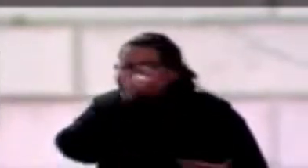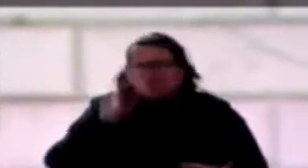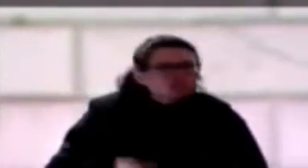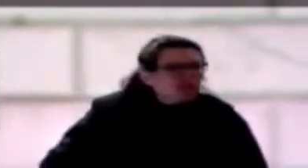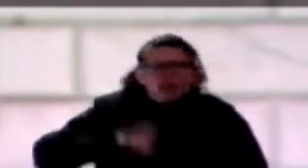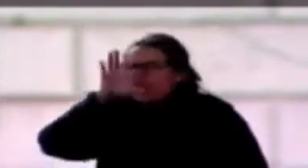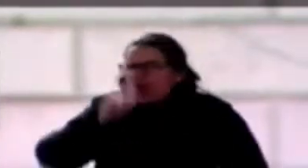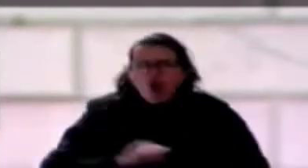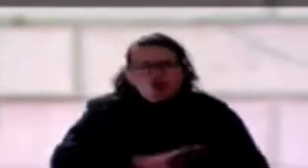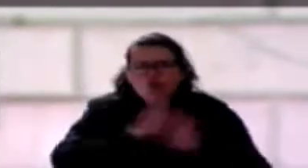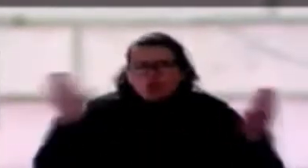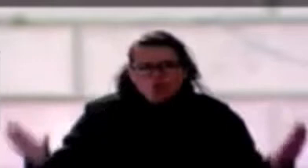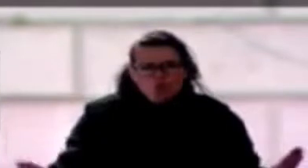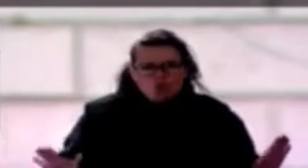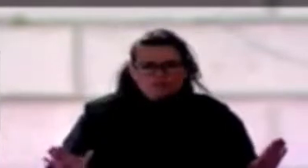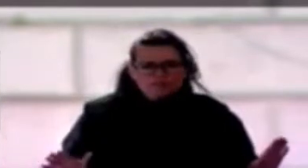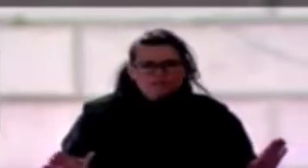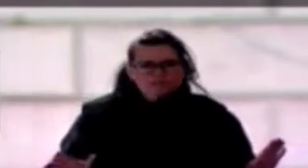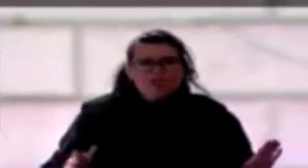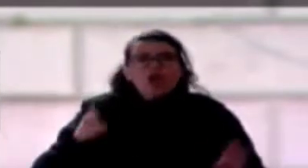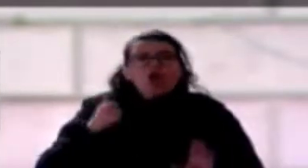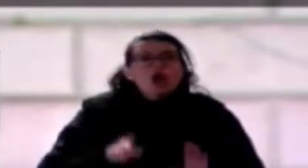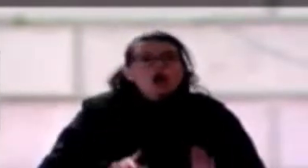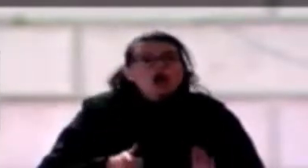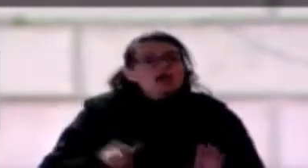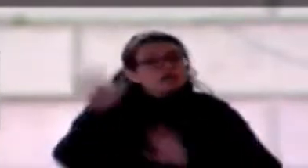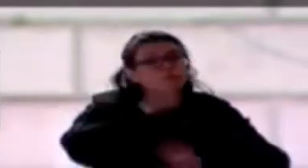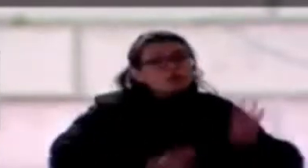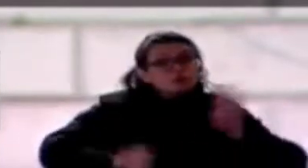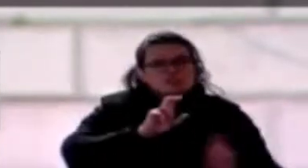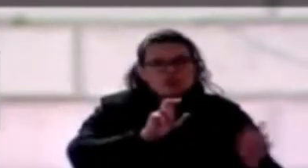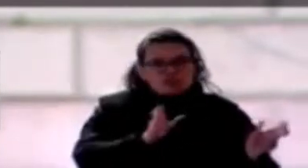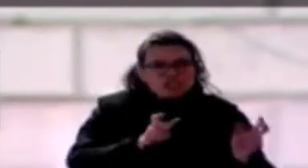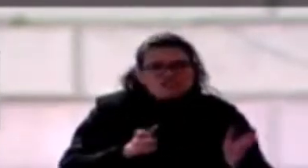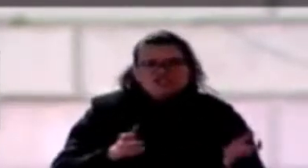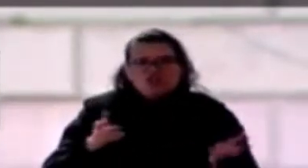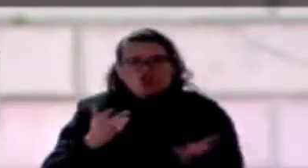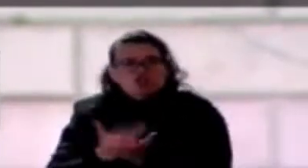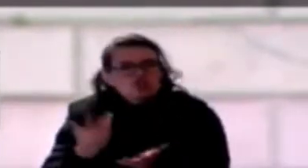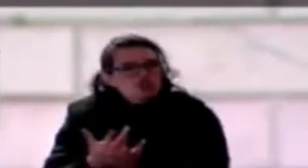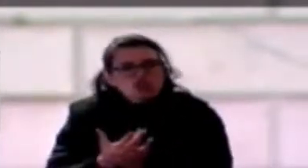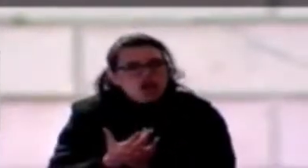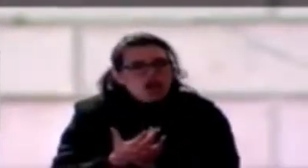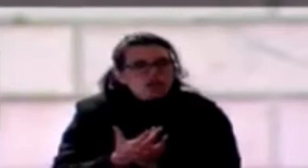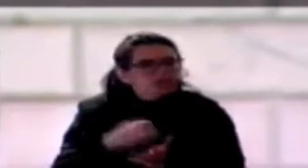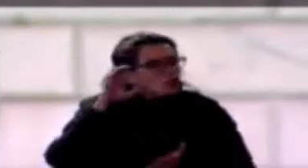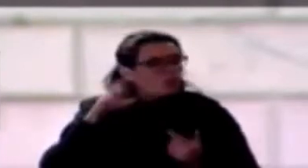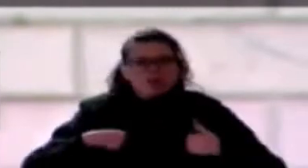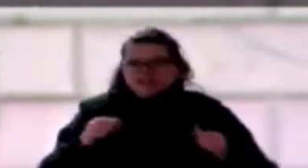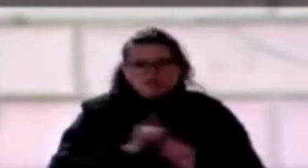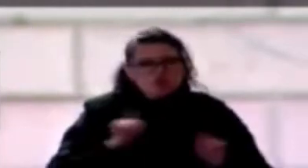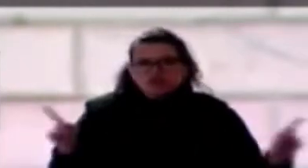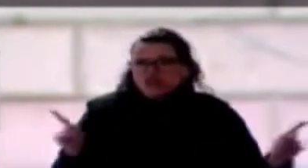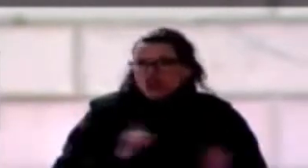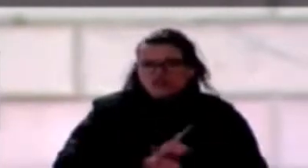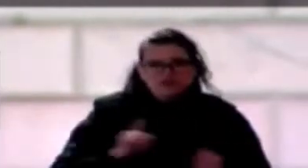che l'informazione non mi dava. Perché? Perché io avevo cominciato a dire che Via D'Amelio